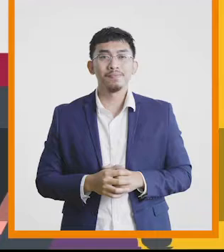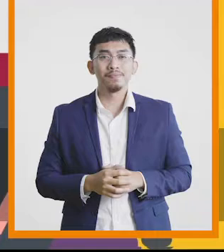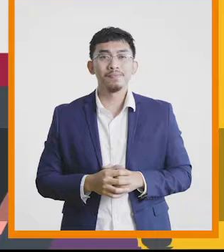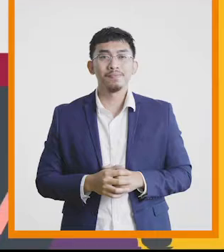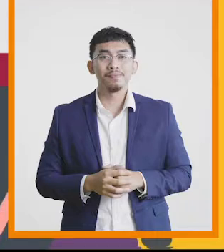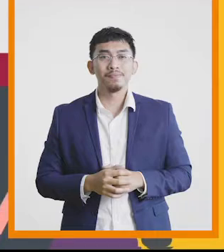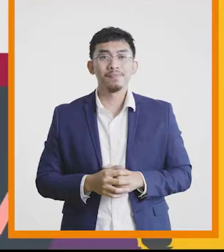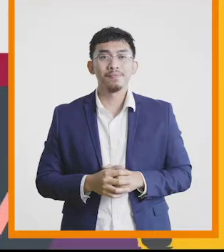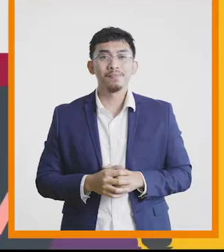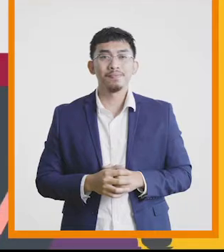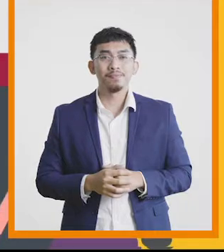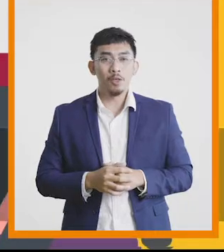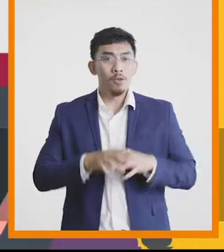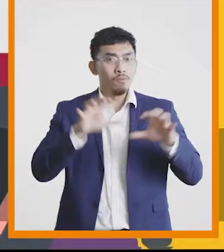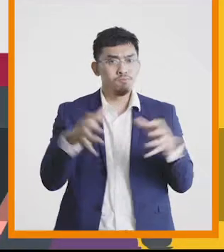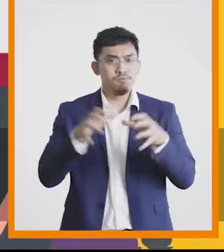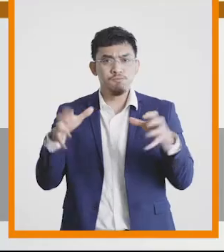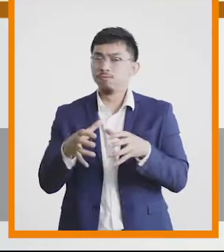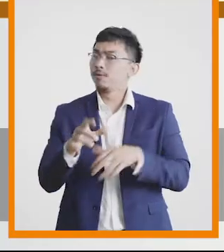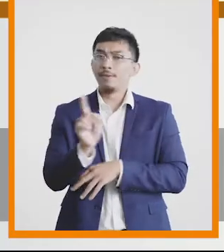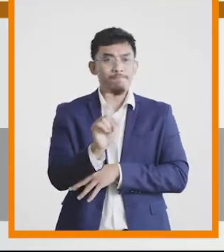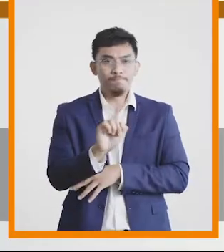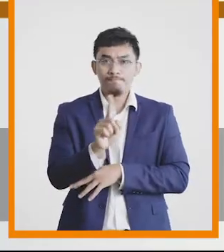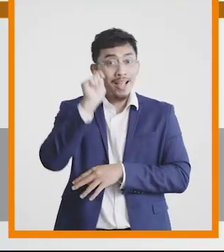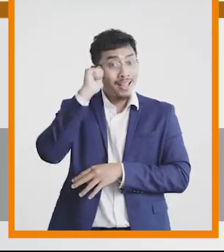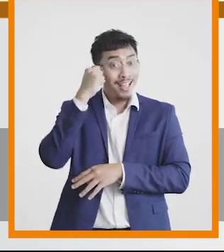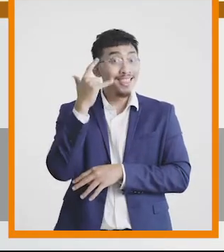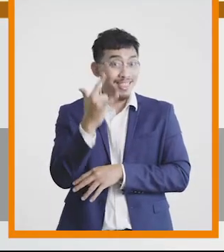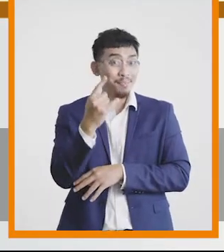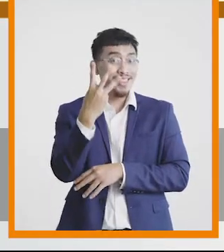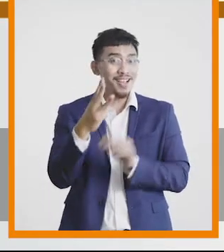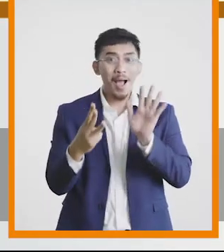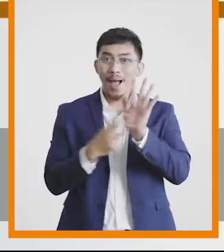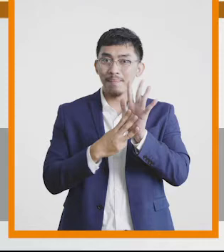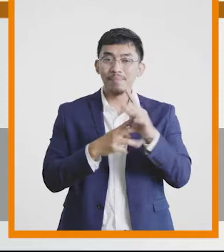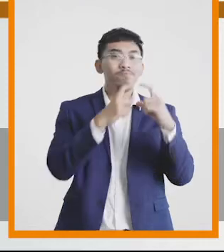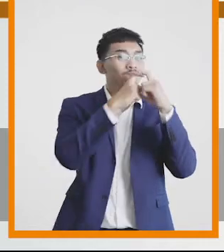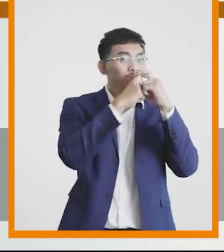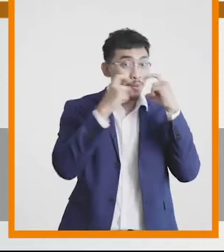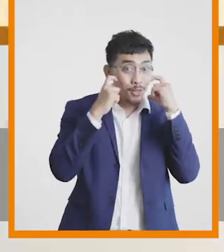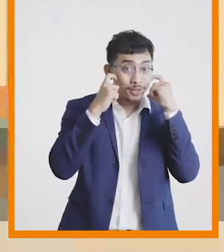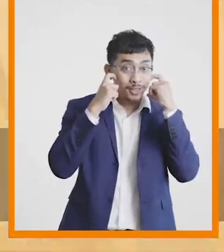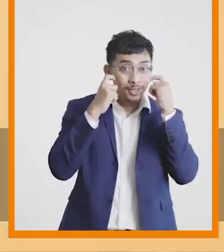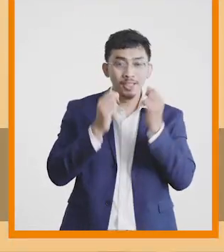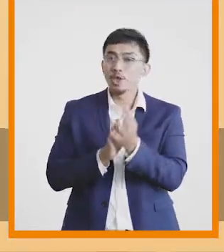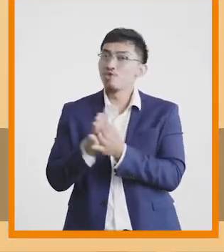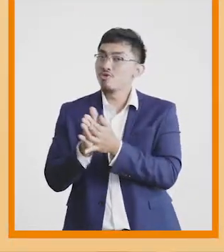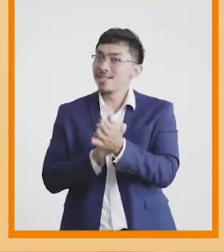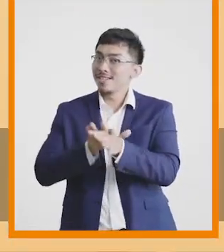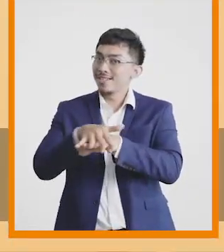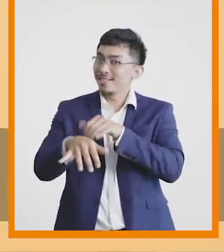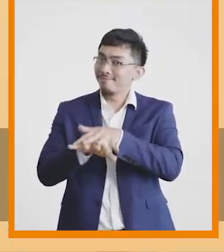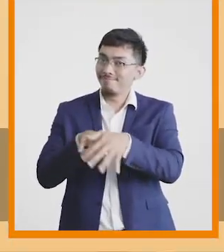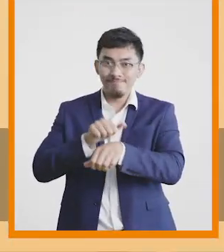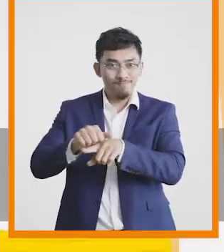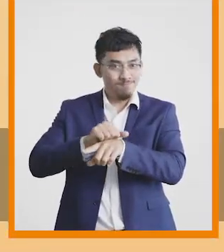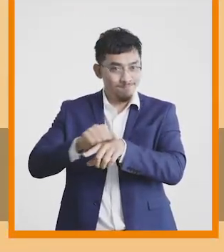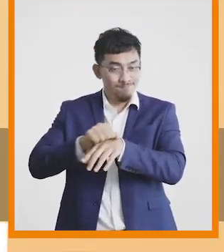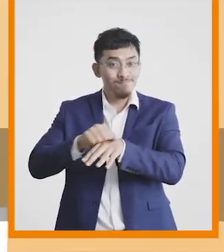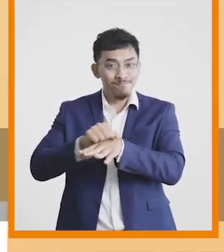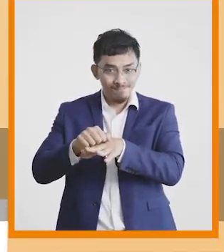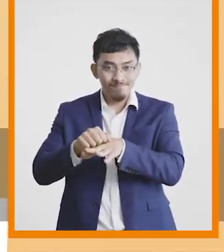kepancan bayan. Idedane mangde nenten dumun mepupul saha state eling ring 3M, nganggen